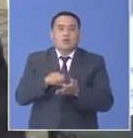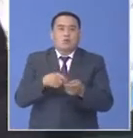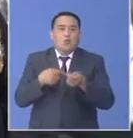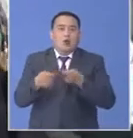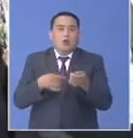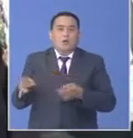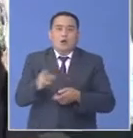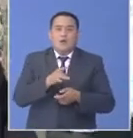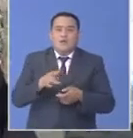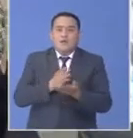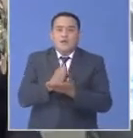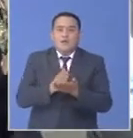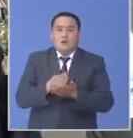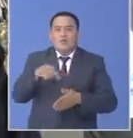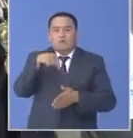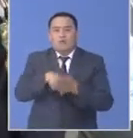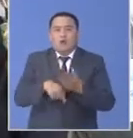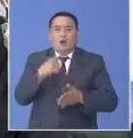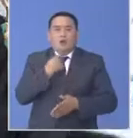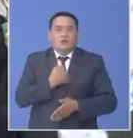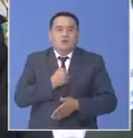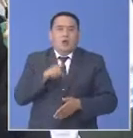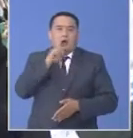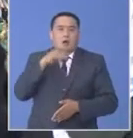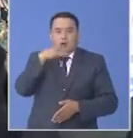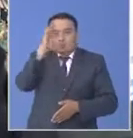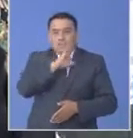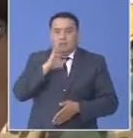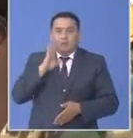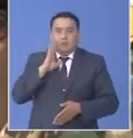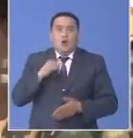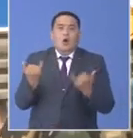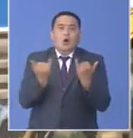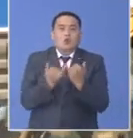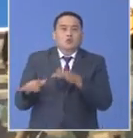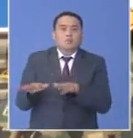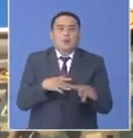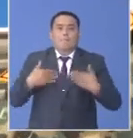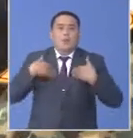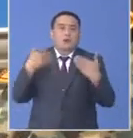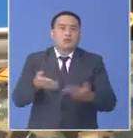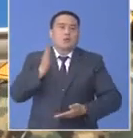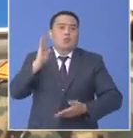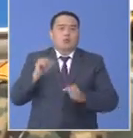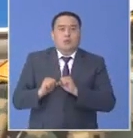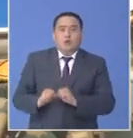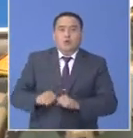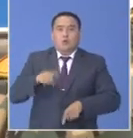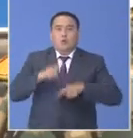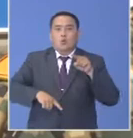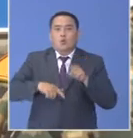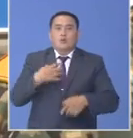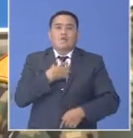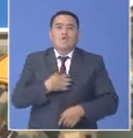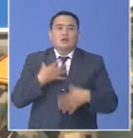руководства региона, ветераны внутренних войск, а также родители молодых воинов. Гости мероприятия поздравили будущих защитников Родины с